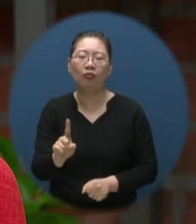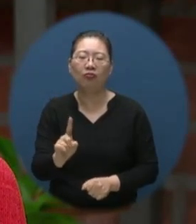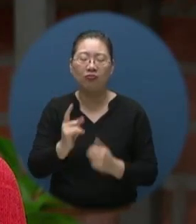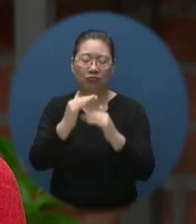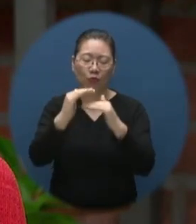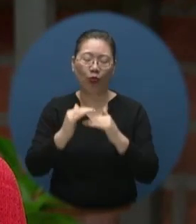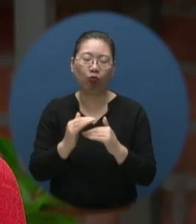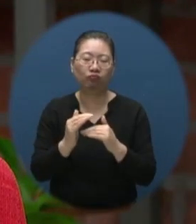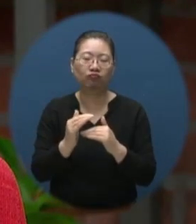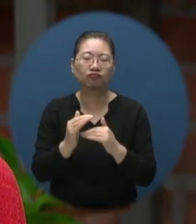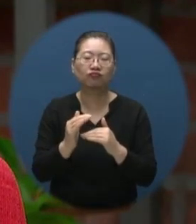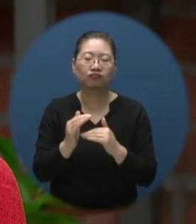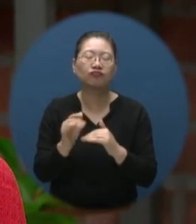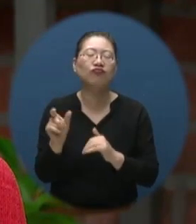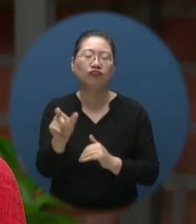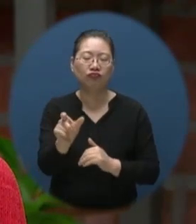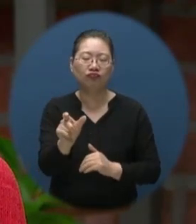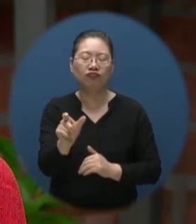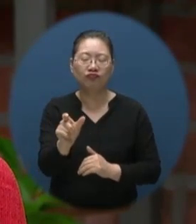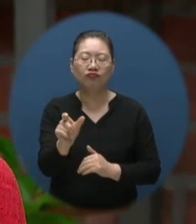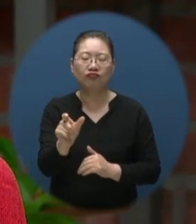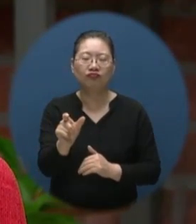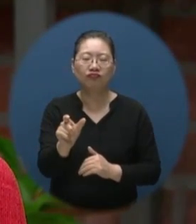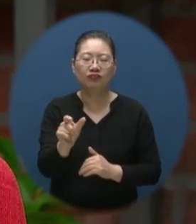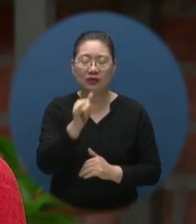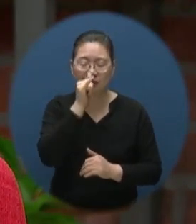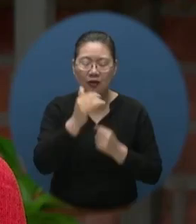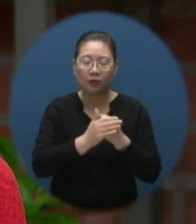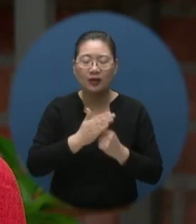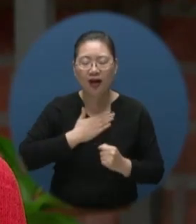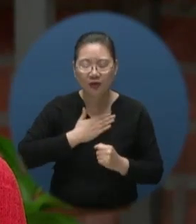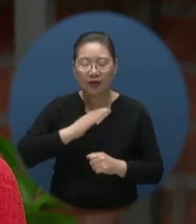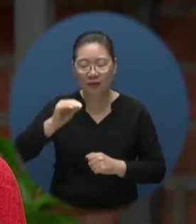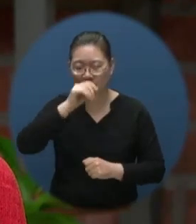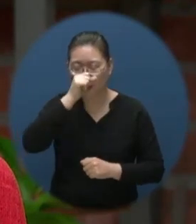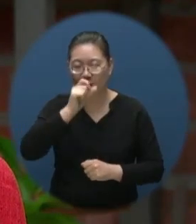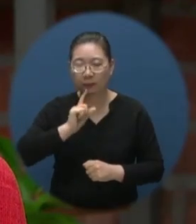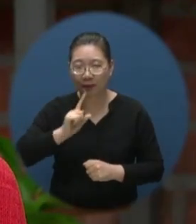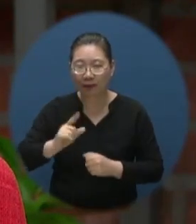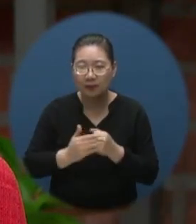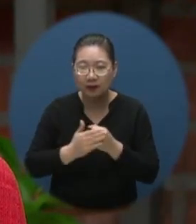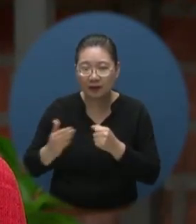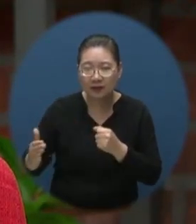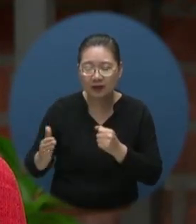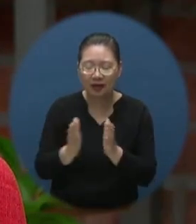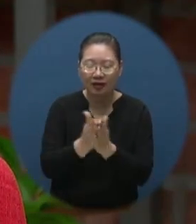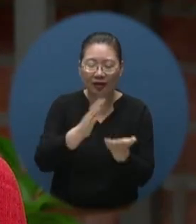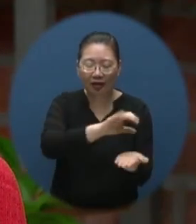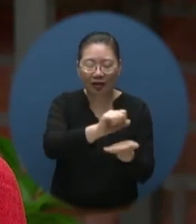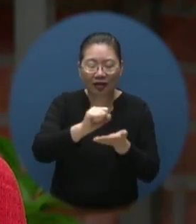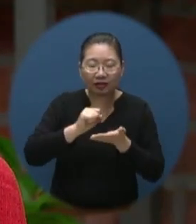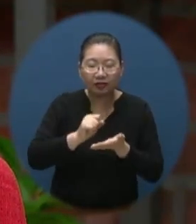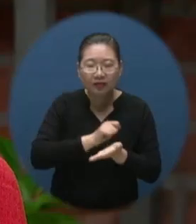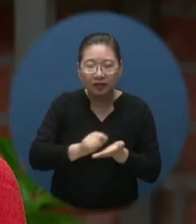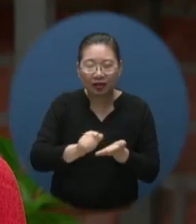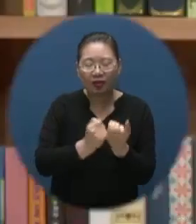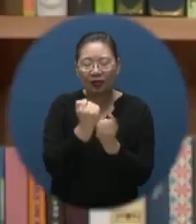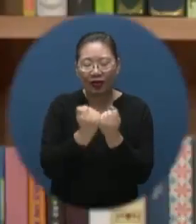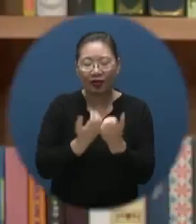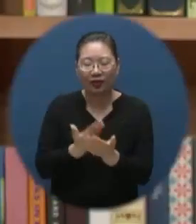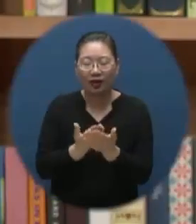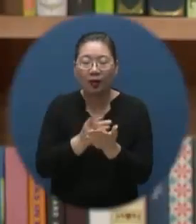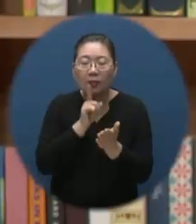좀 알고 갔으면 좋겠다. 그렇죠. 그래가지고 그 책을 이제 가져와서 저보고 번역을